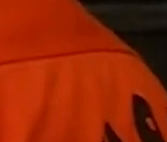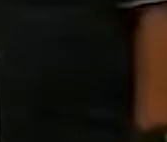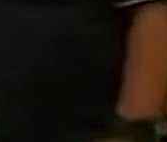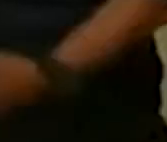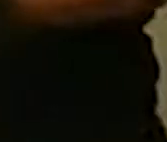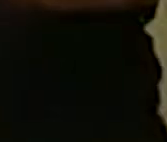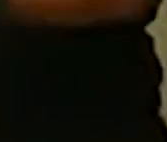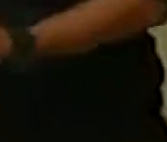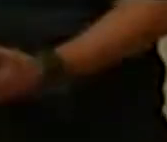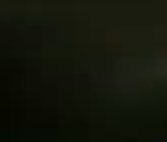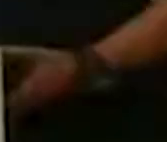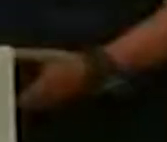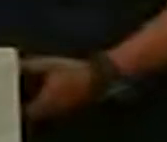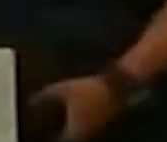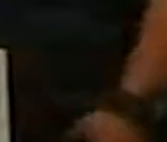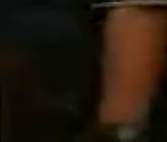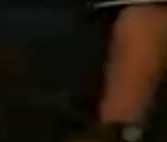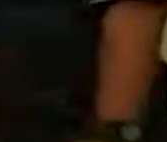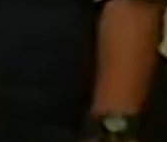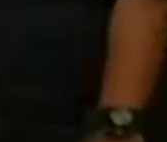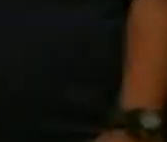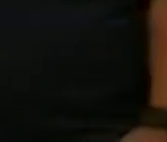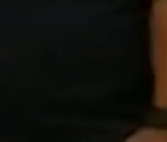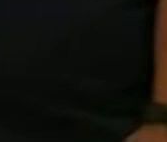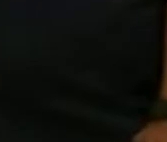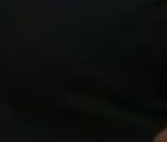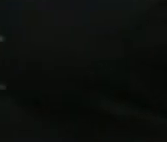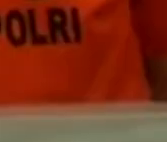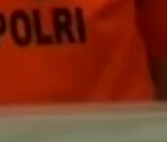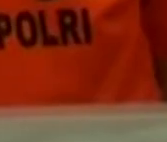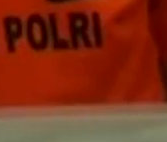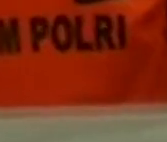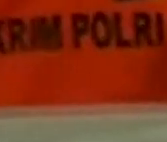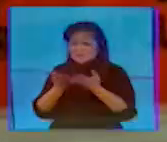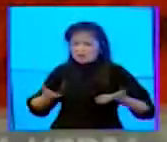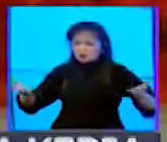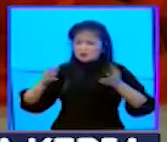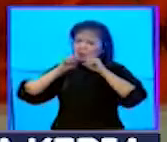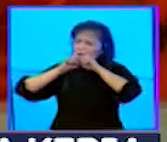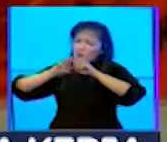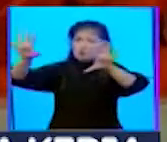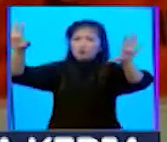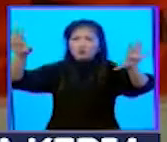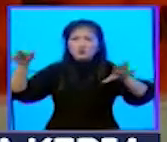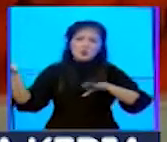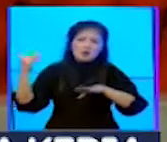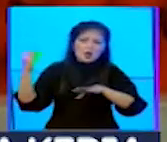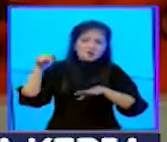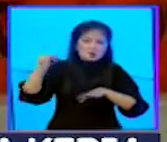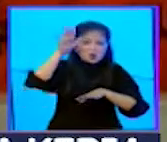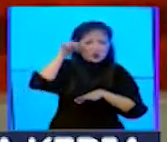Penangkapan berawal dari terdeteksinya ujaran kebencian yang disebarkan melalui media sosial hingga mengakibatkan tindakan anarkitis terkait